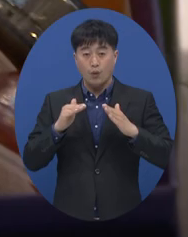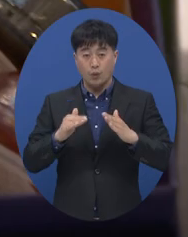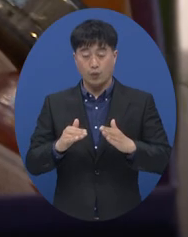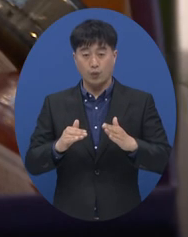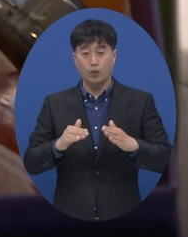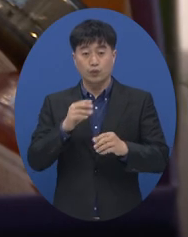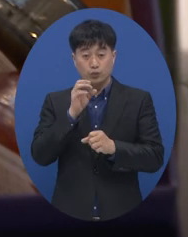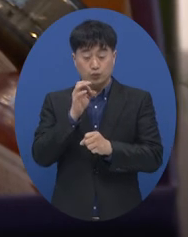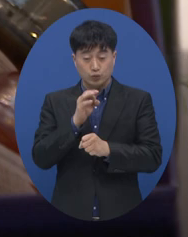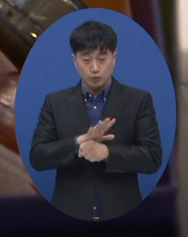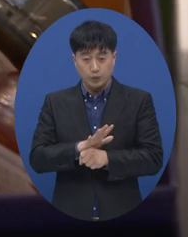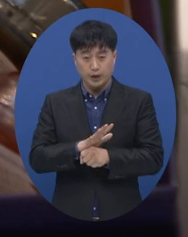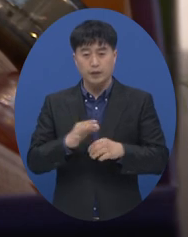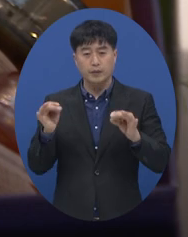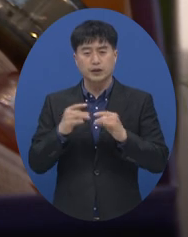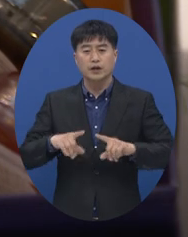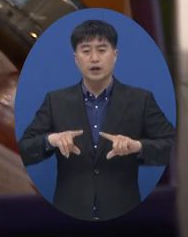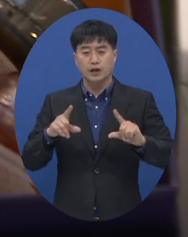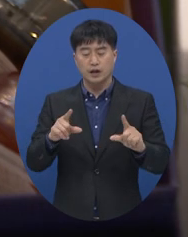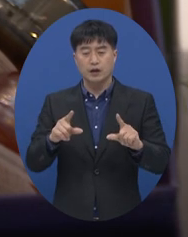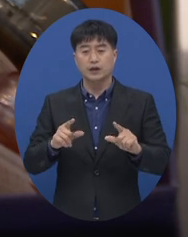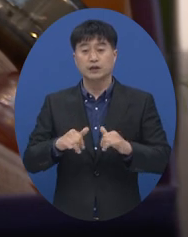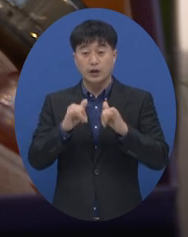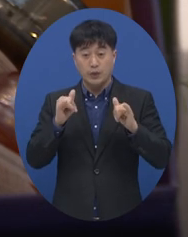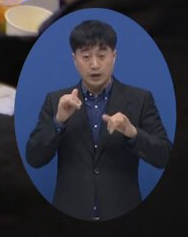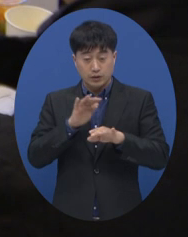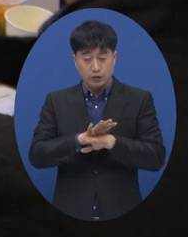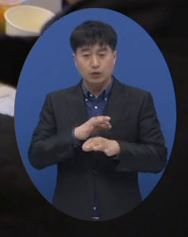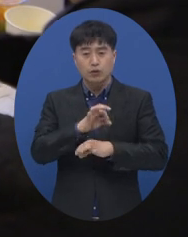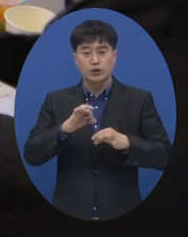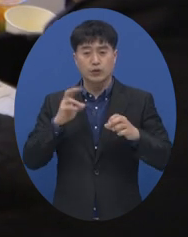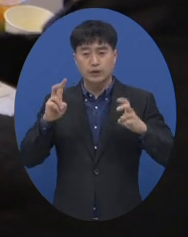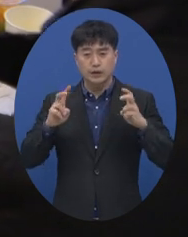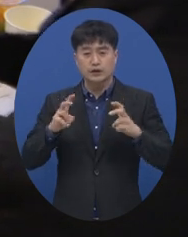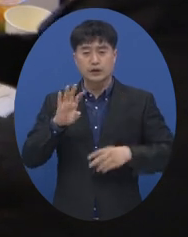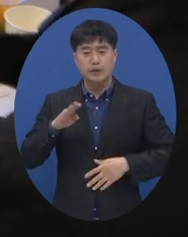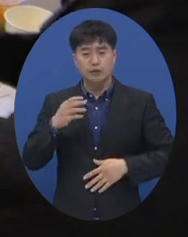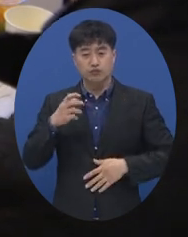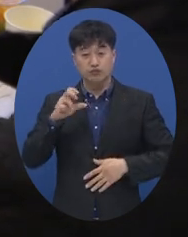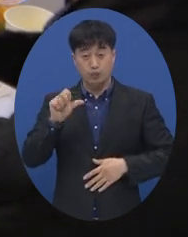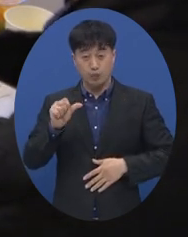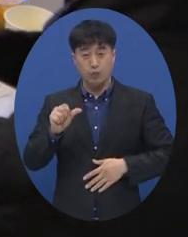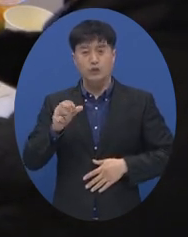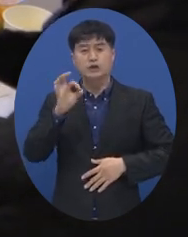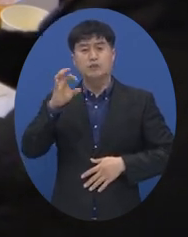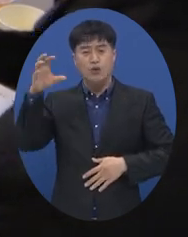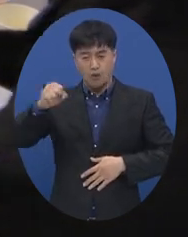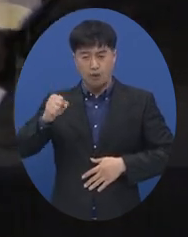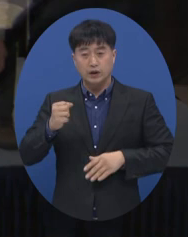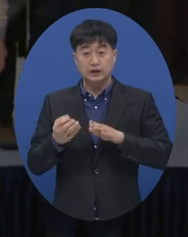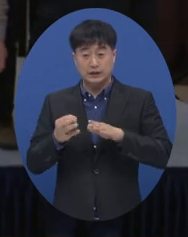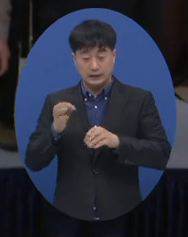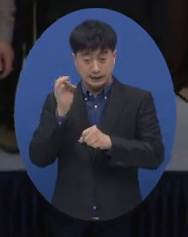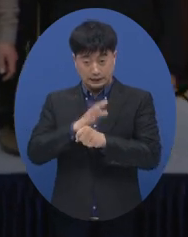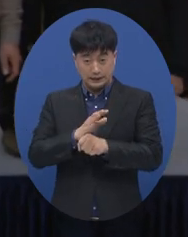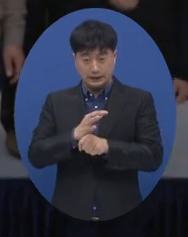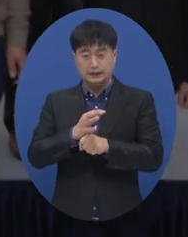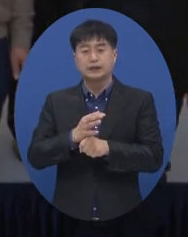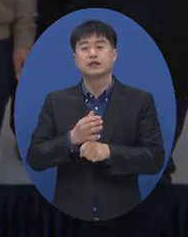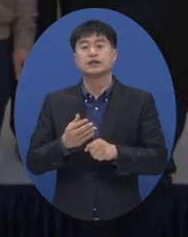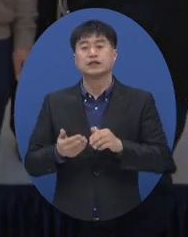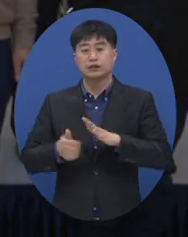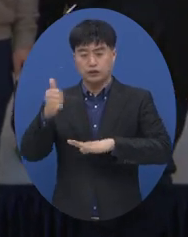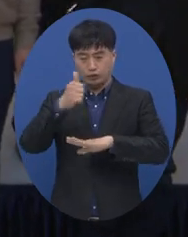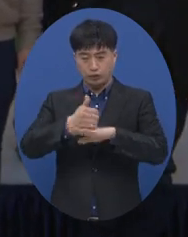통해 사회적 경제 기업들은 4대 65건 의 매칭을 이뤄냈고 10억원 가정의 국내 성과를 올렸습니다 형 기출 tv